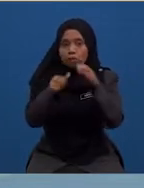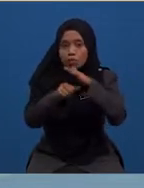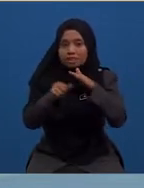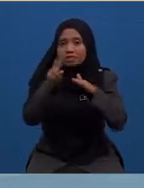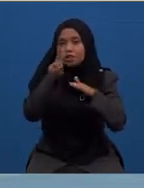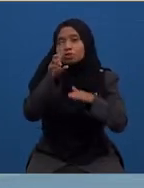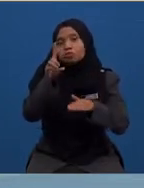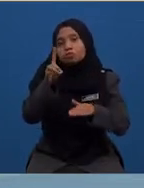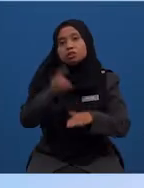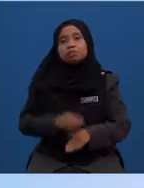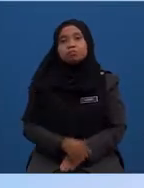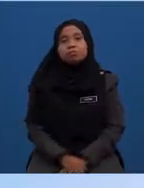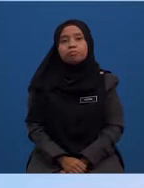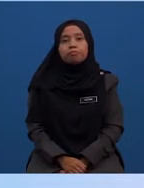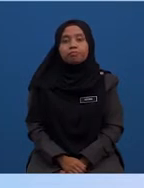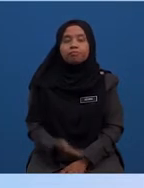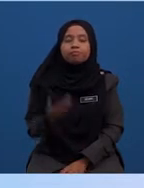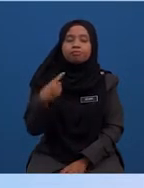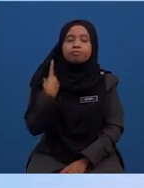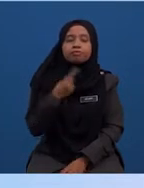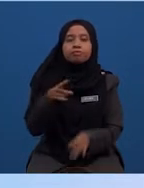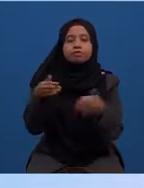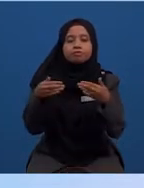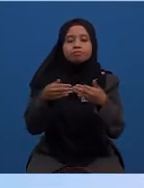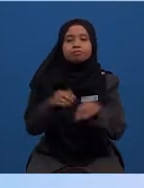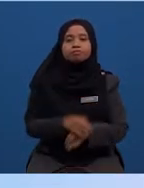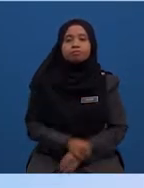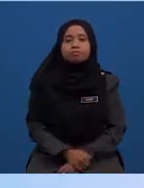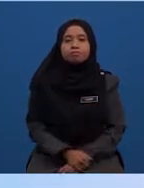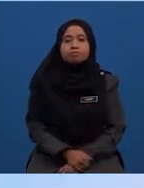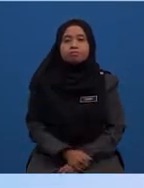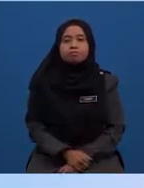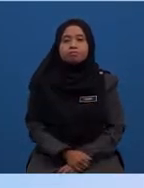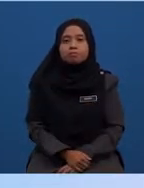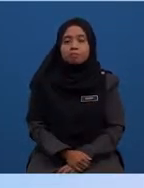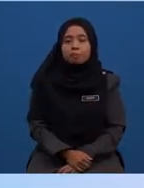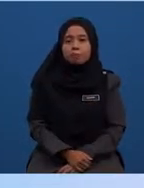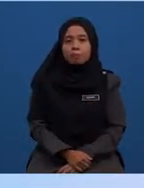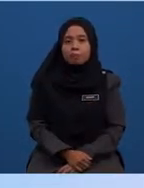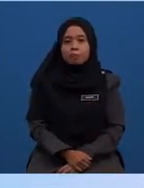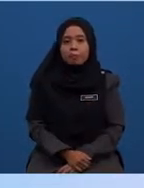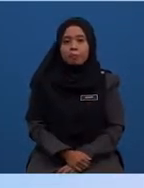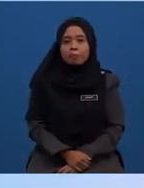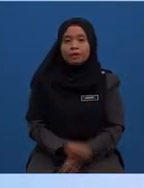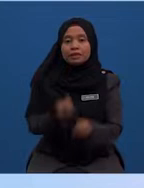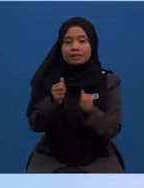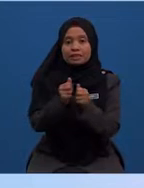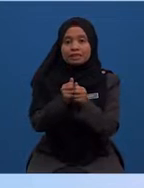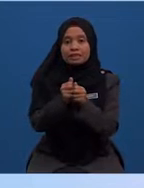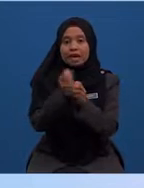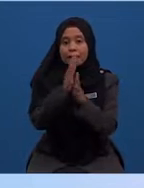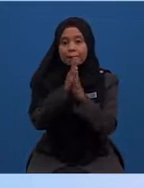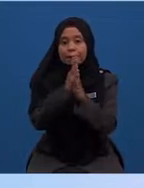dua dimensi. Jom kita sambungkan. Bersedia ya? Dengan